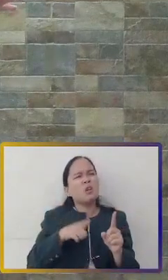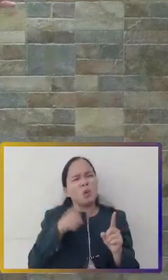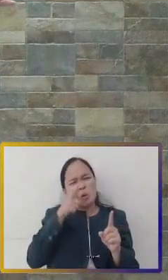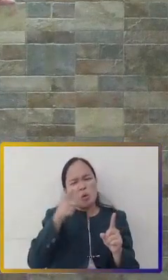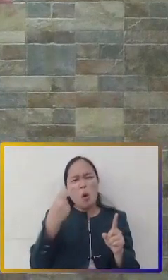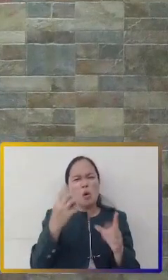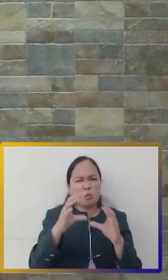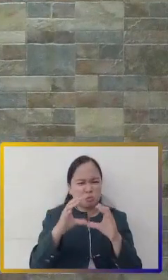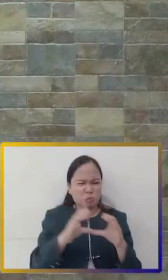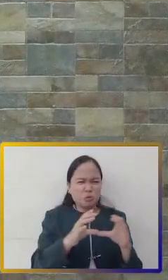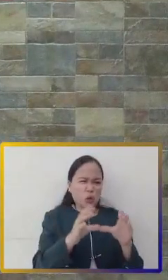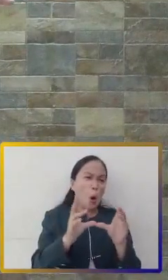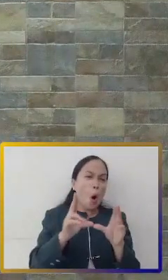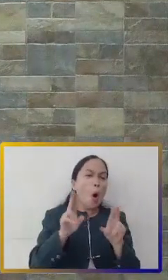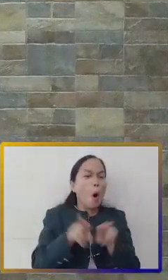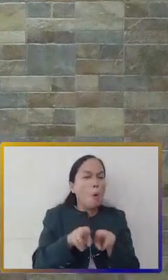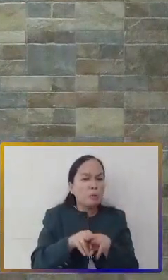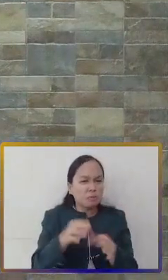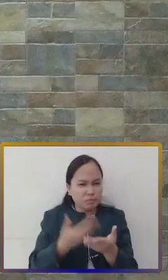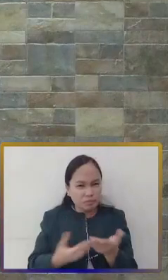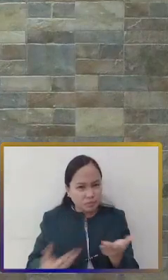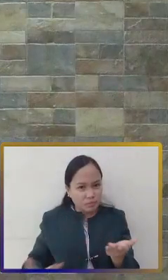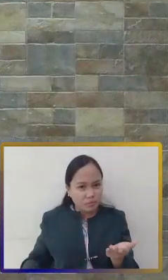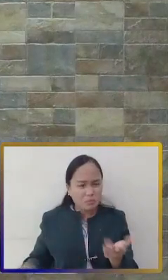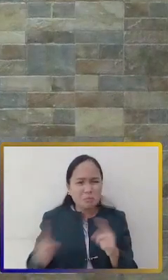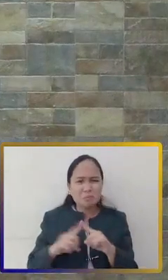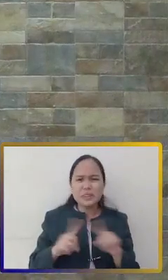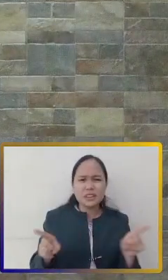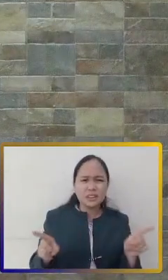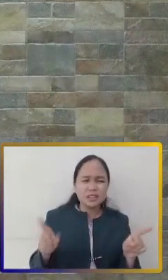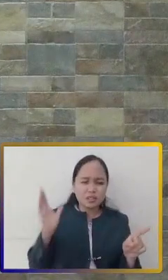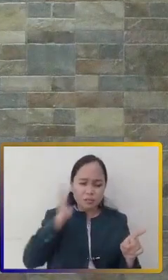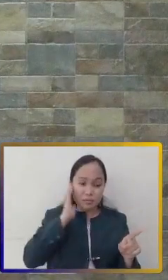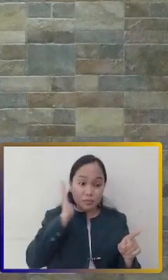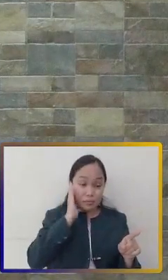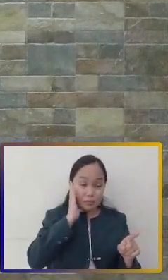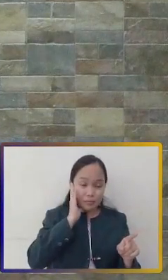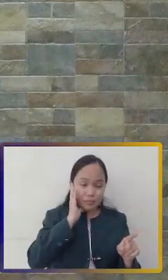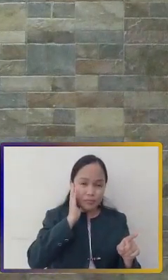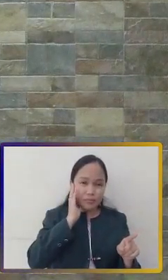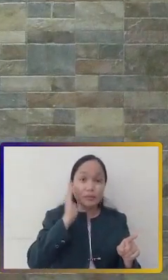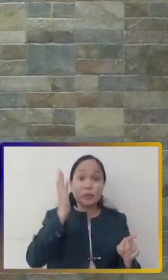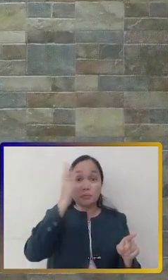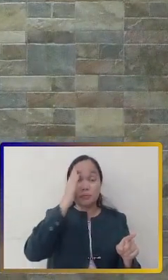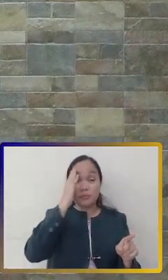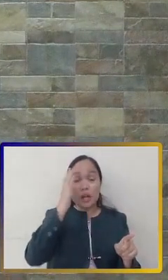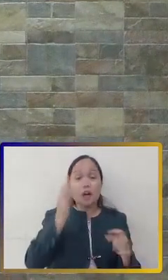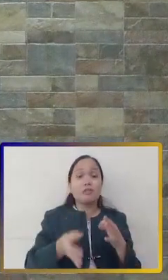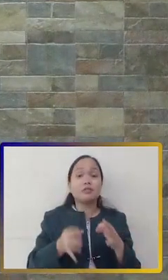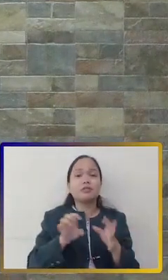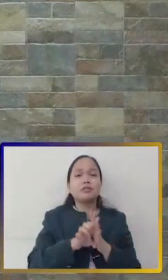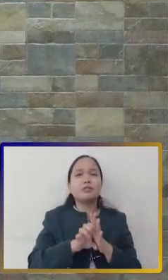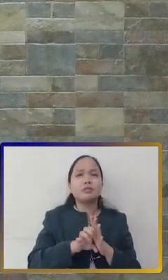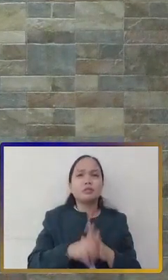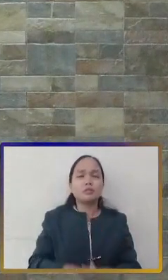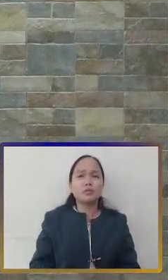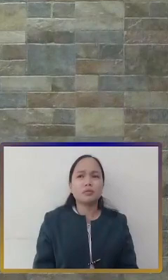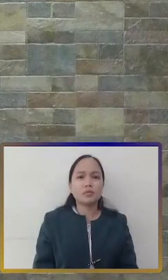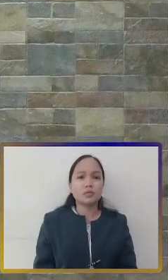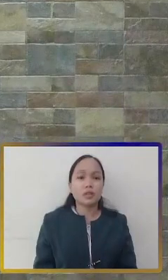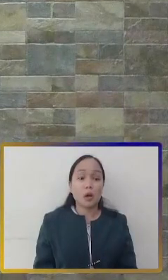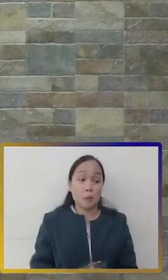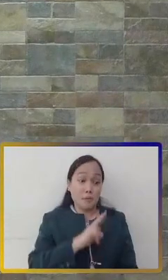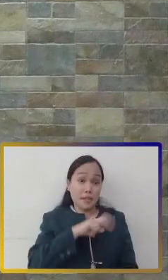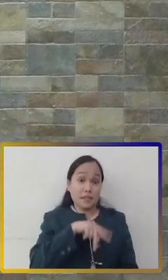things. You see? Kaya nga mga kapatid, sa pakikinggan lamang po natin yung sinabi na yun, kung napakinggan nyo po yun,